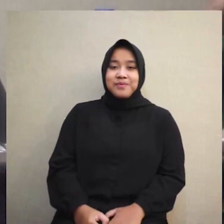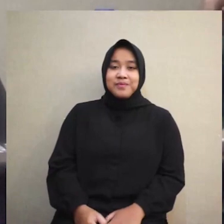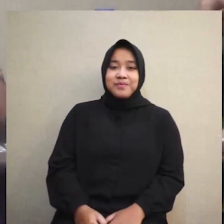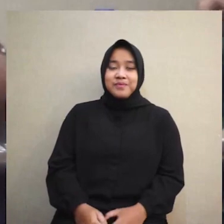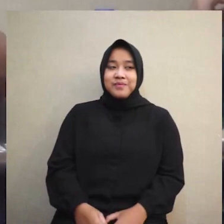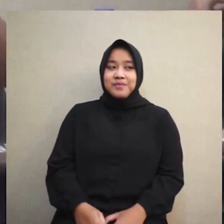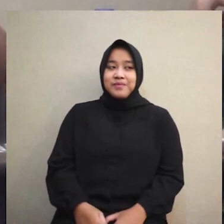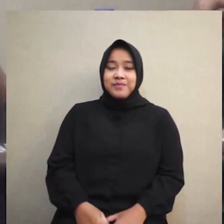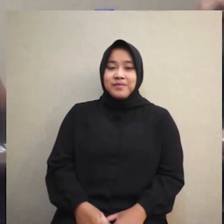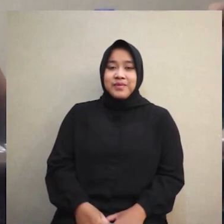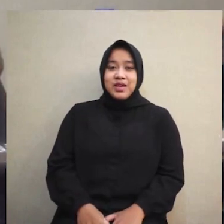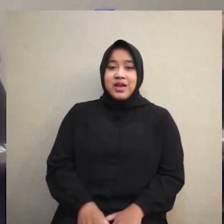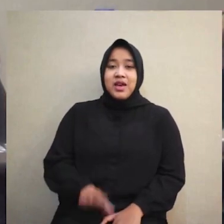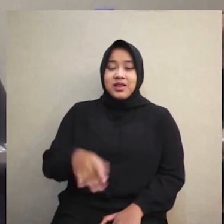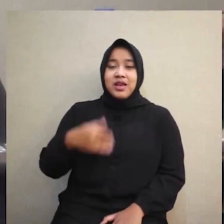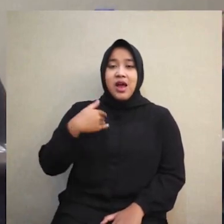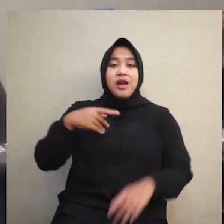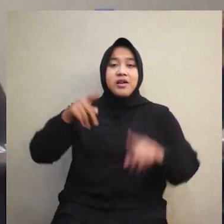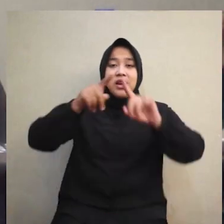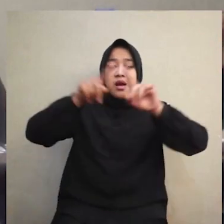lama-lama nanti